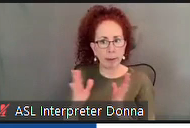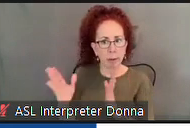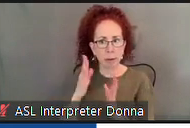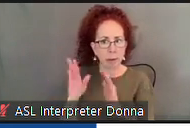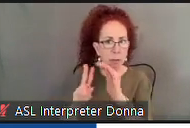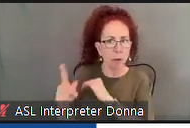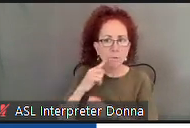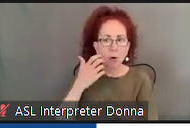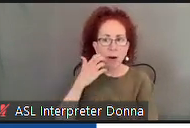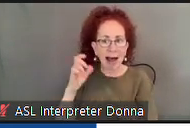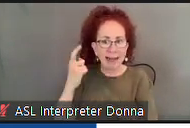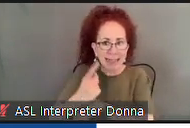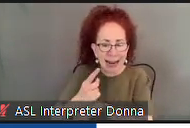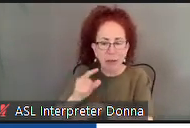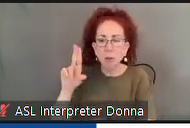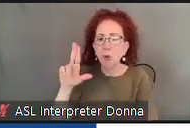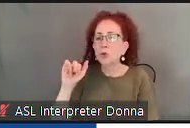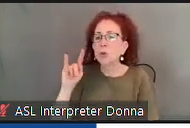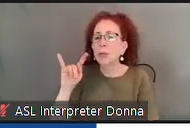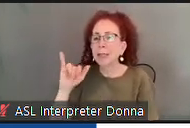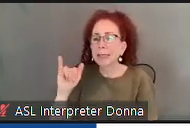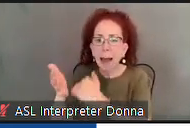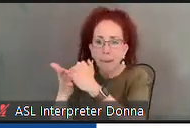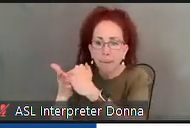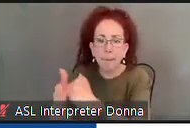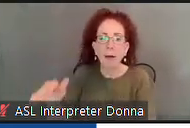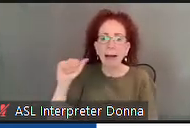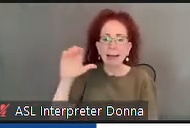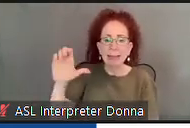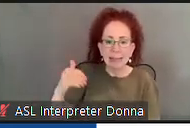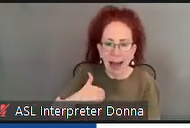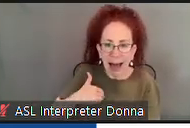定，你可以找一个干净的地方。